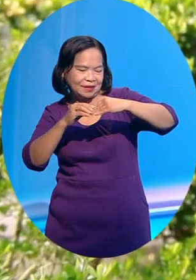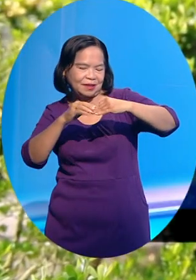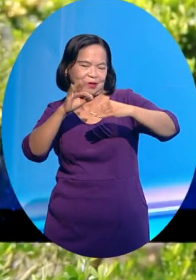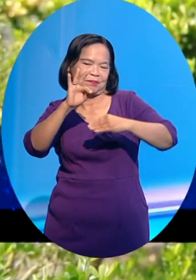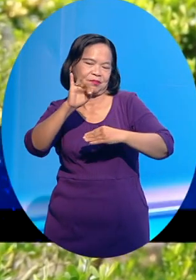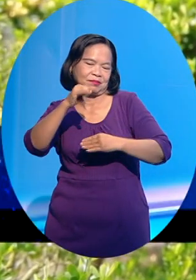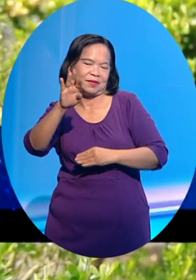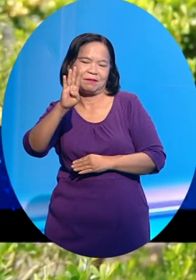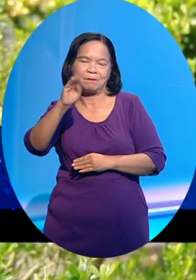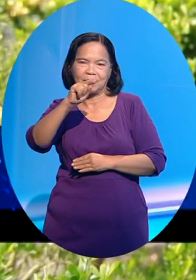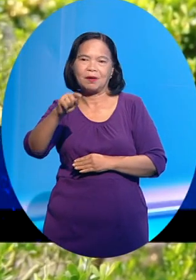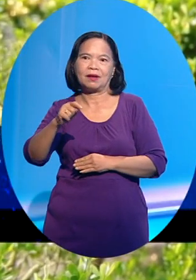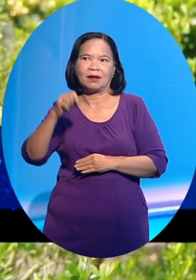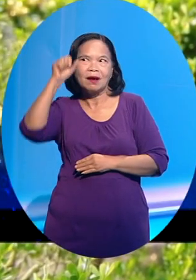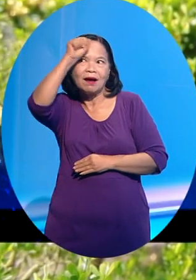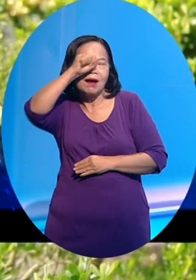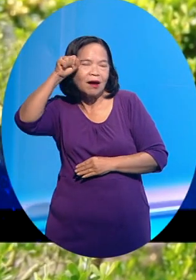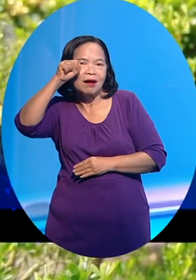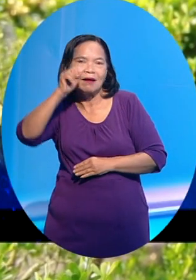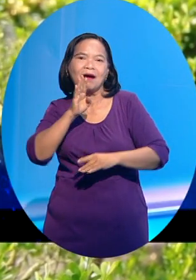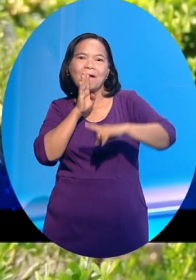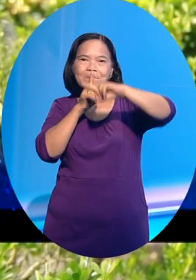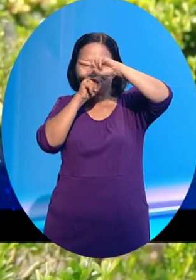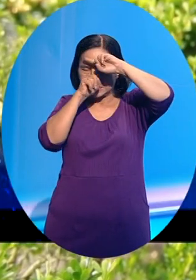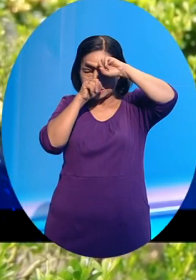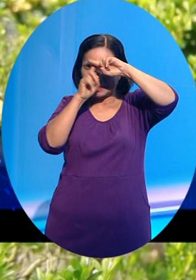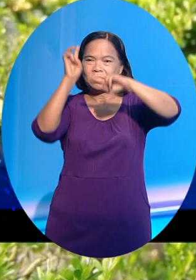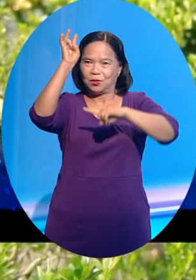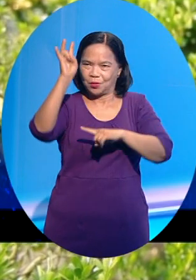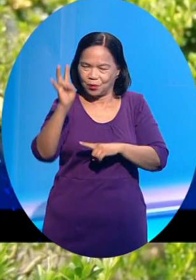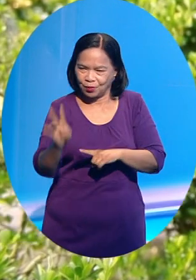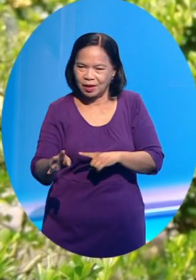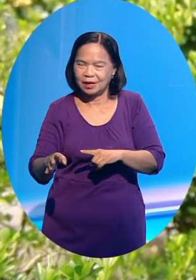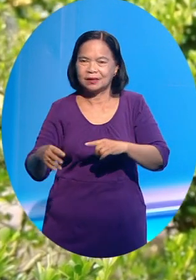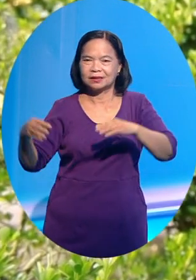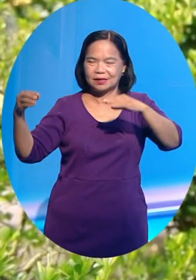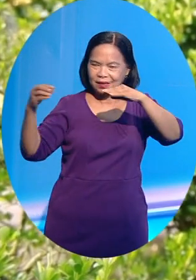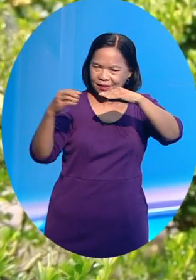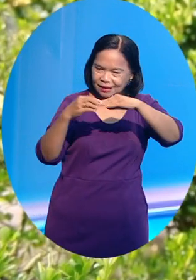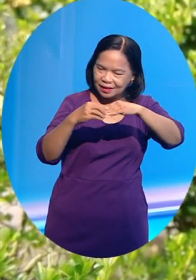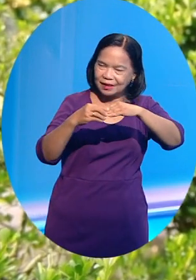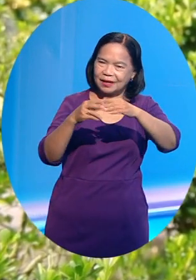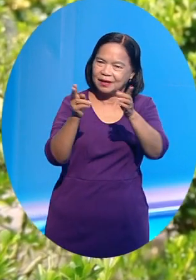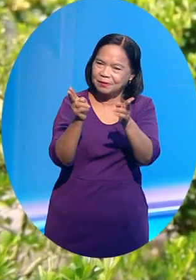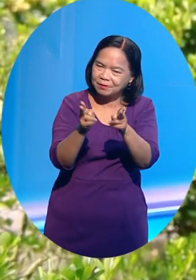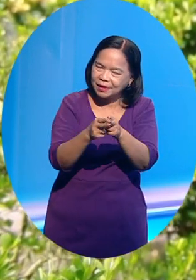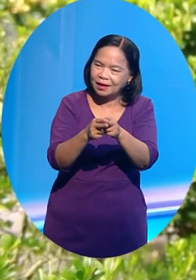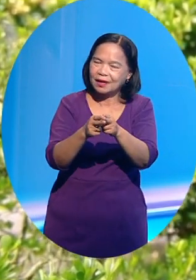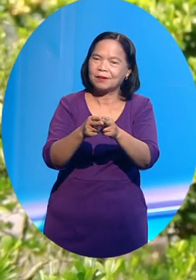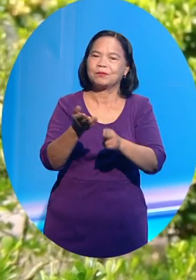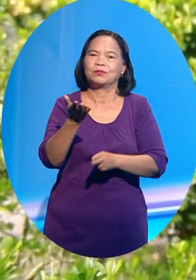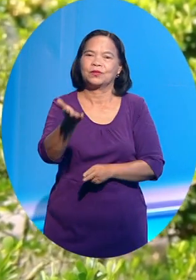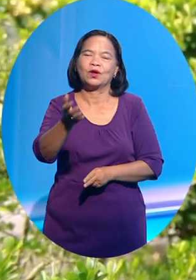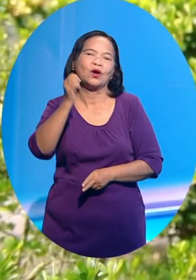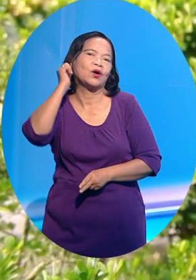chẩn thì các bác sĩ của phòng khám mới quyết định là sẽ thực hiện cái phương pháp là ghép thượng bì tự thân để điều trị cho bệnh nhân ẩn. Thì đây